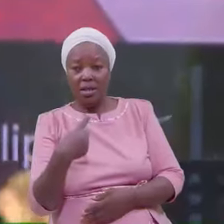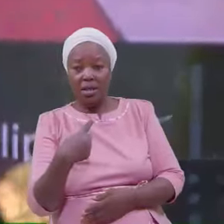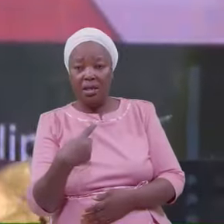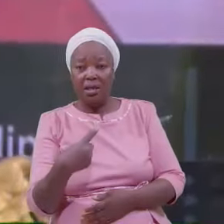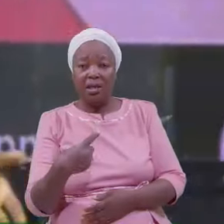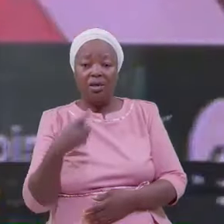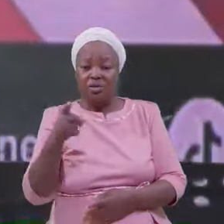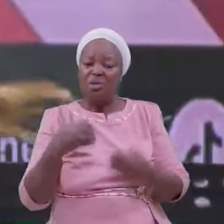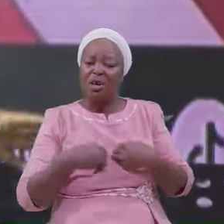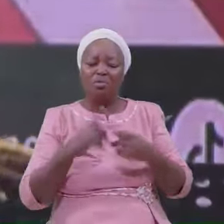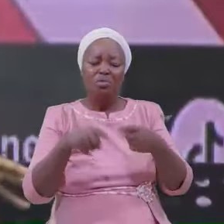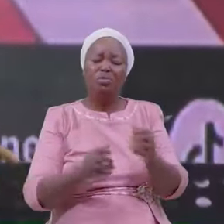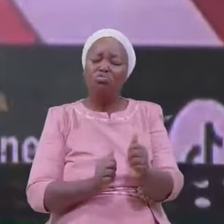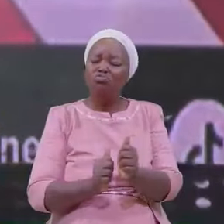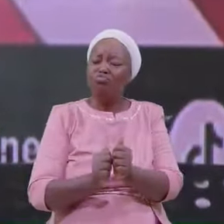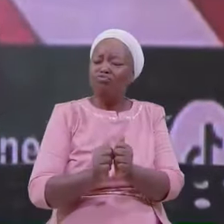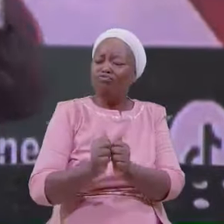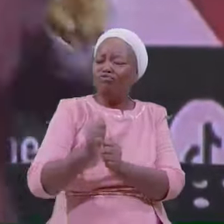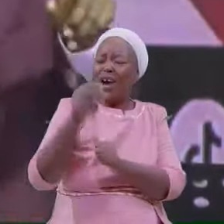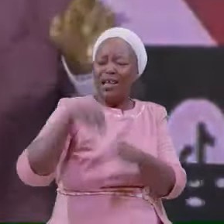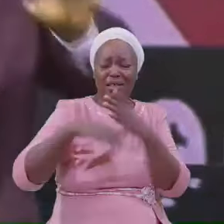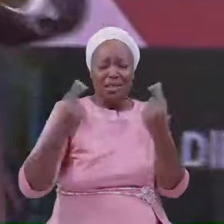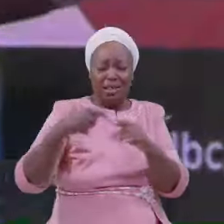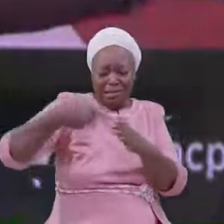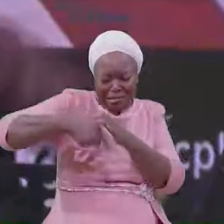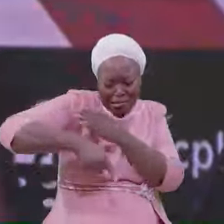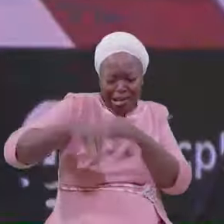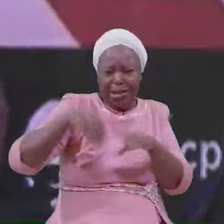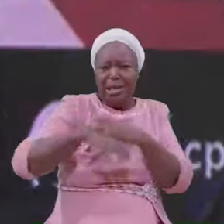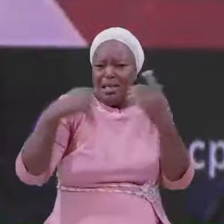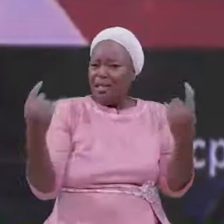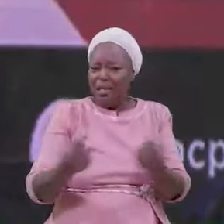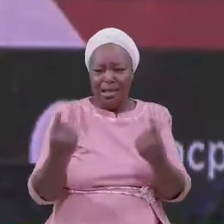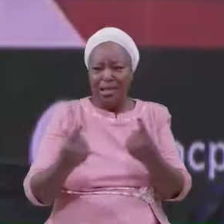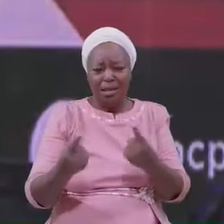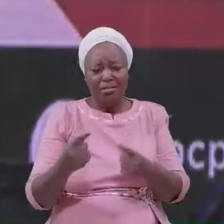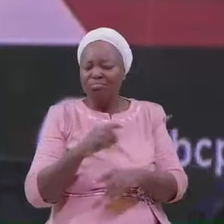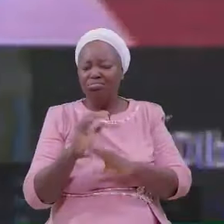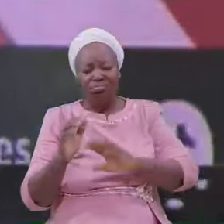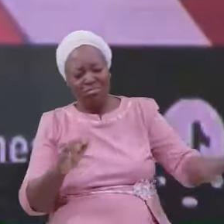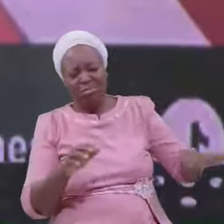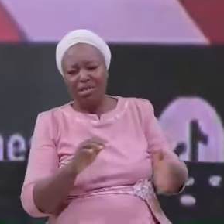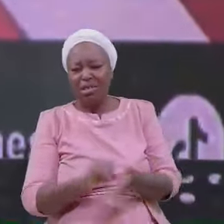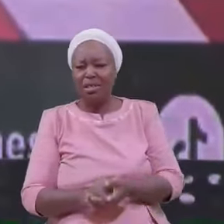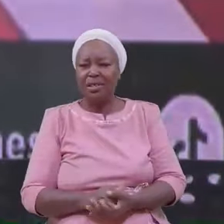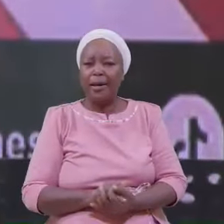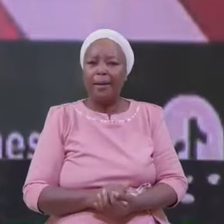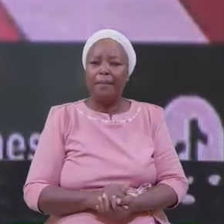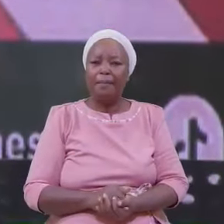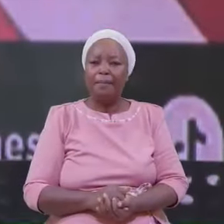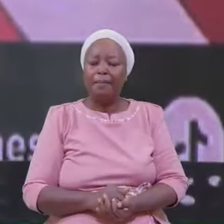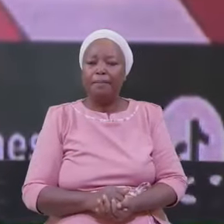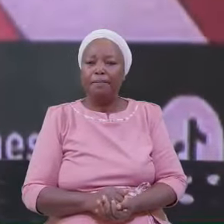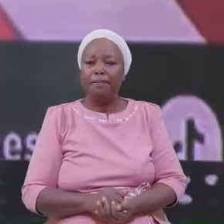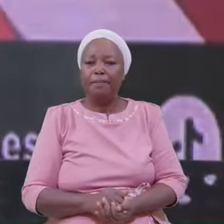so deep and so far, in sinfulness, don't look at that. Kahit na anong kalalim ang kasalanan